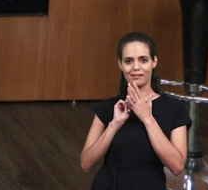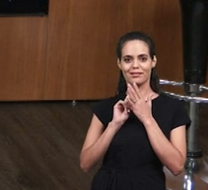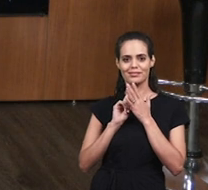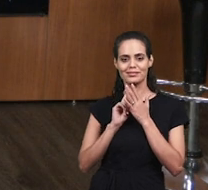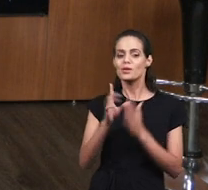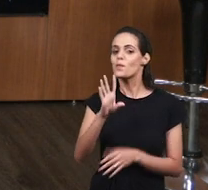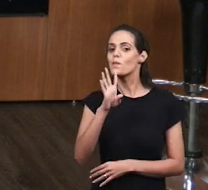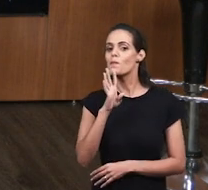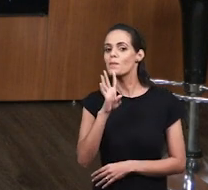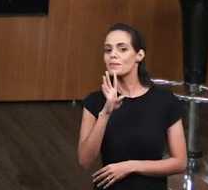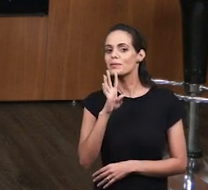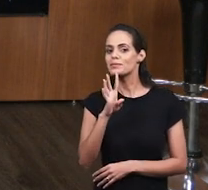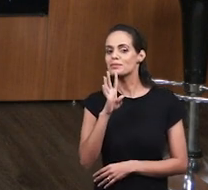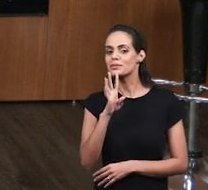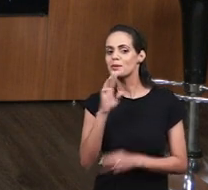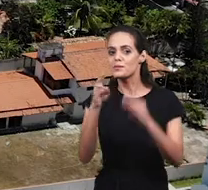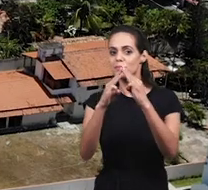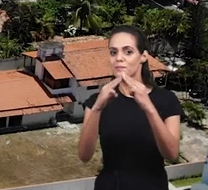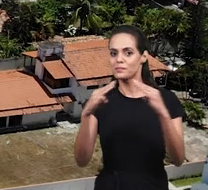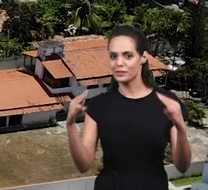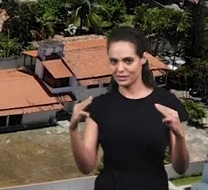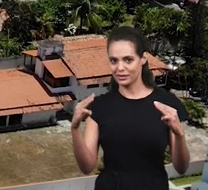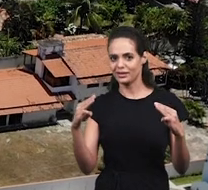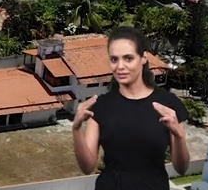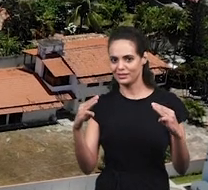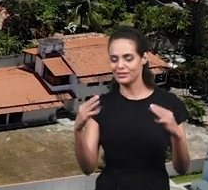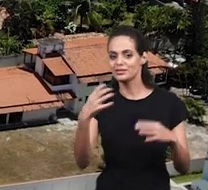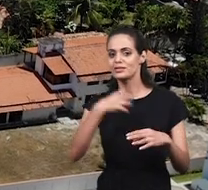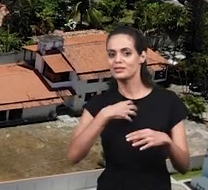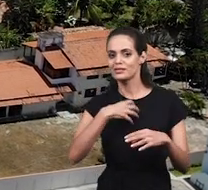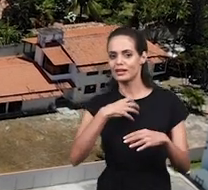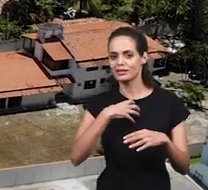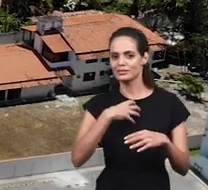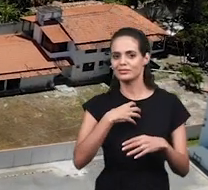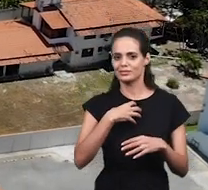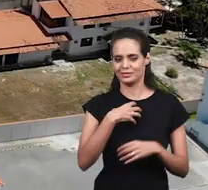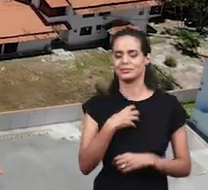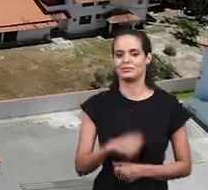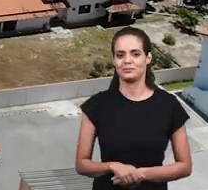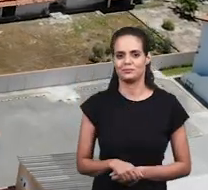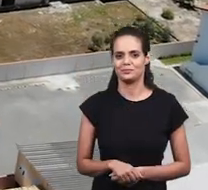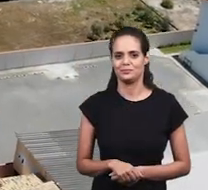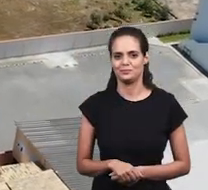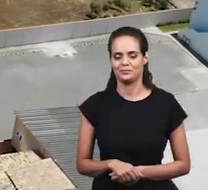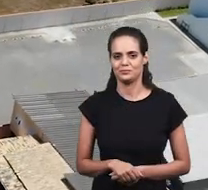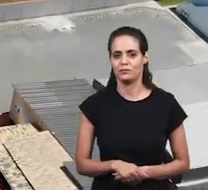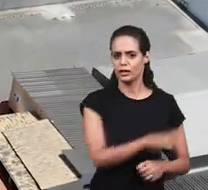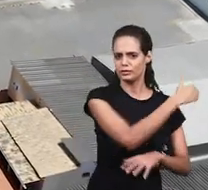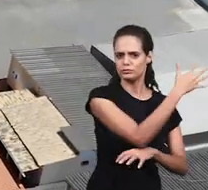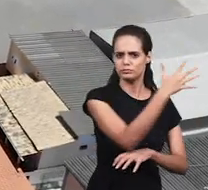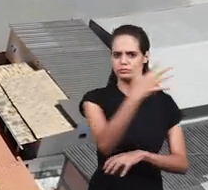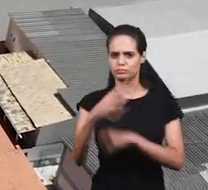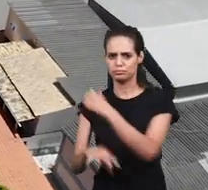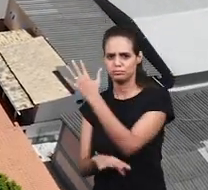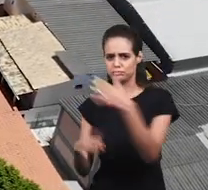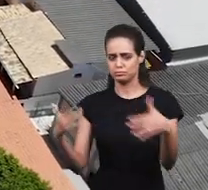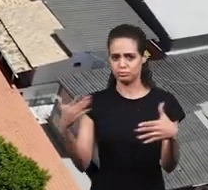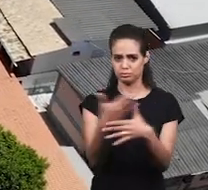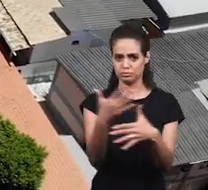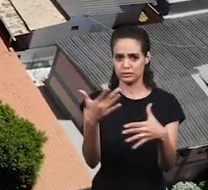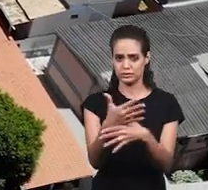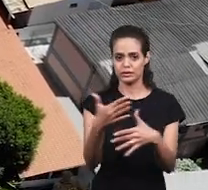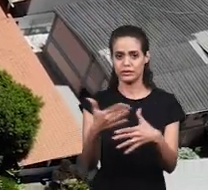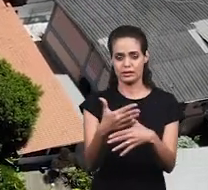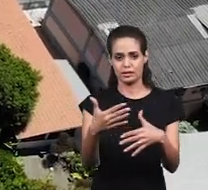Brésil, le Manaïm de Salvador, dans l'état de Bahia, localisé d'une région urbaine dans la ville de Salvador,